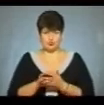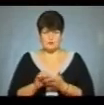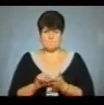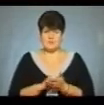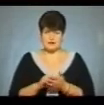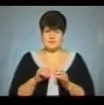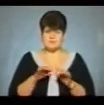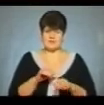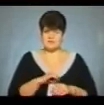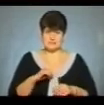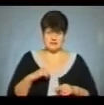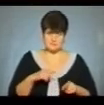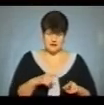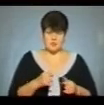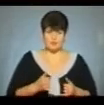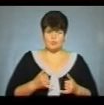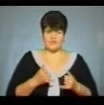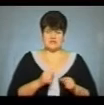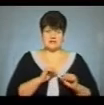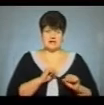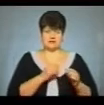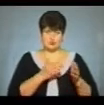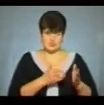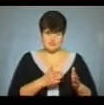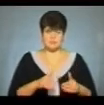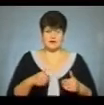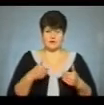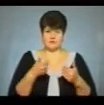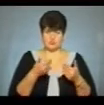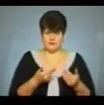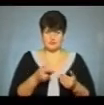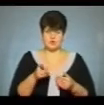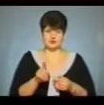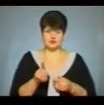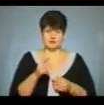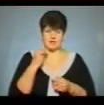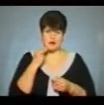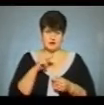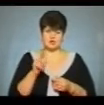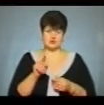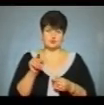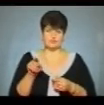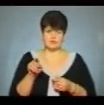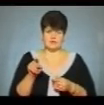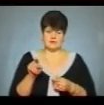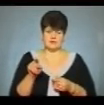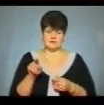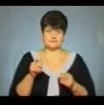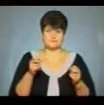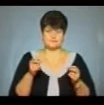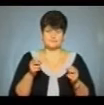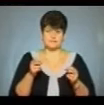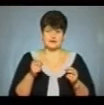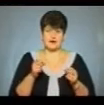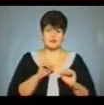матеріалами справи самостійно, або уповноважити адвоката. Ми рекомендували їм, що краще, щоб вони фахового адвоката